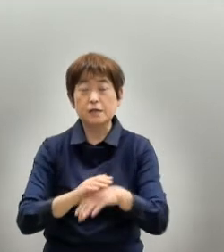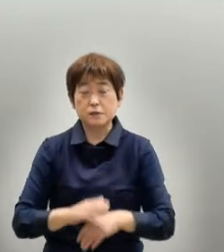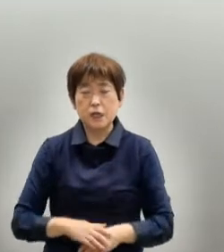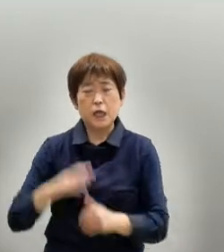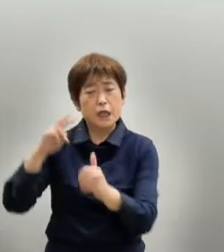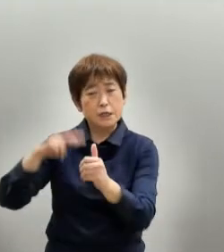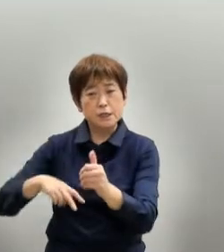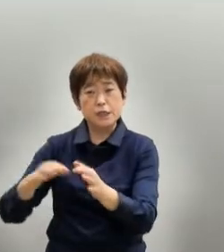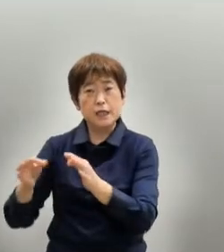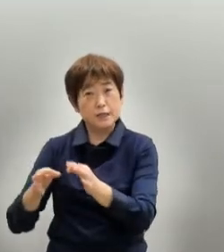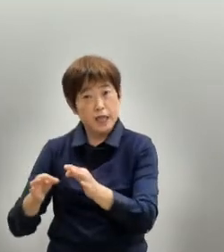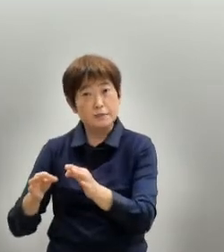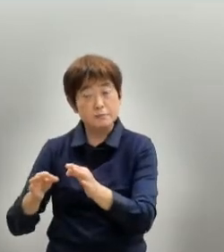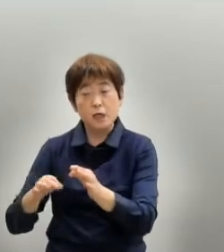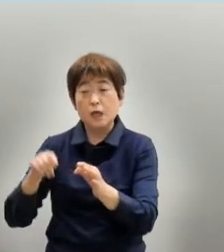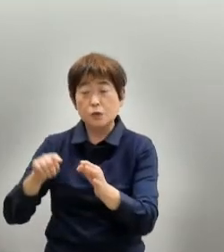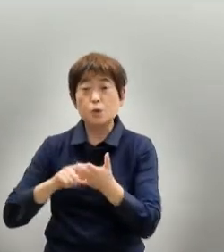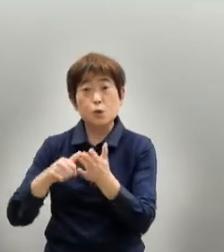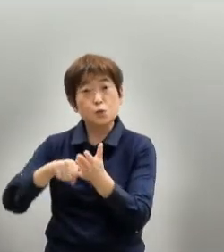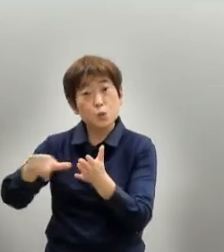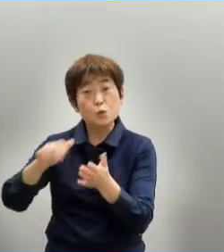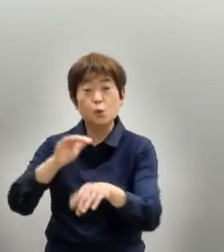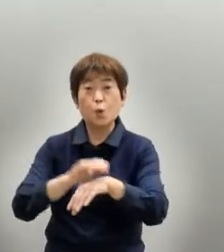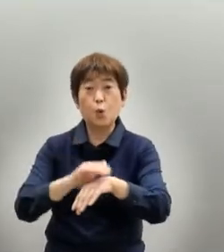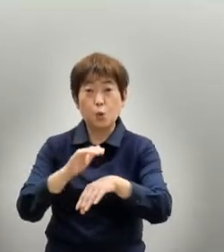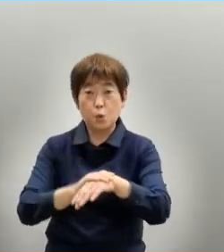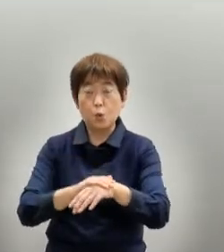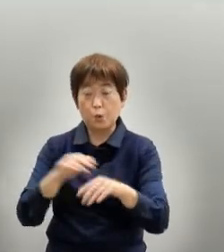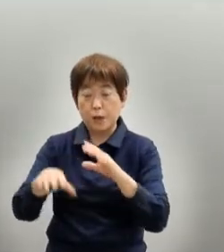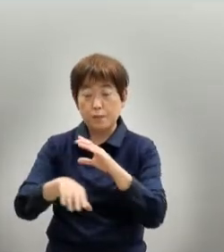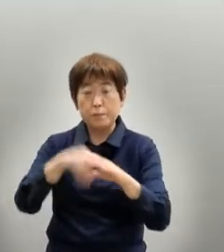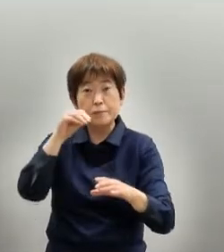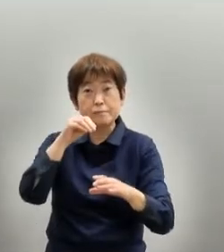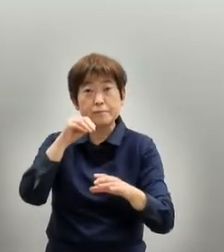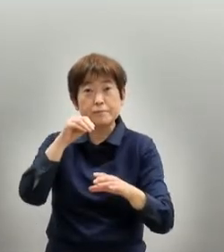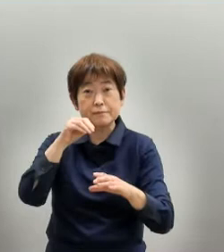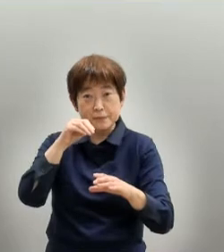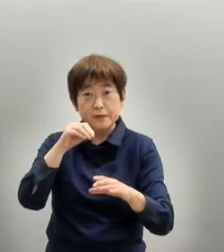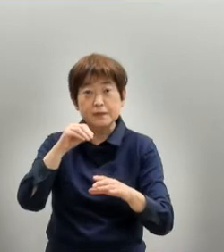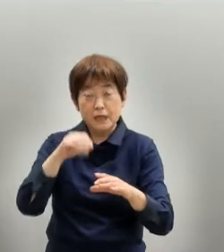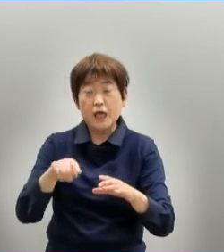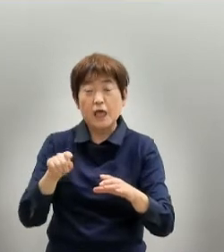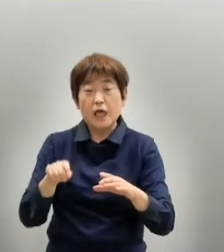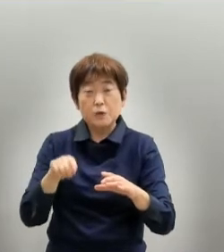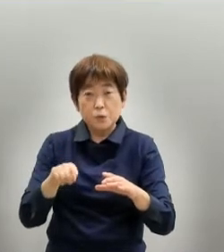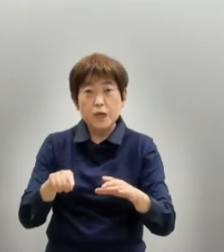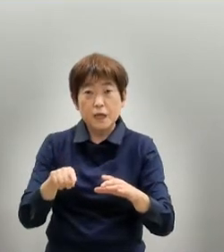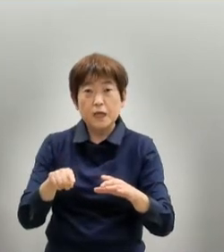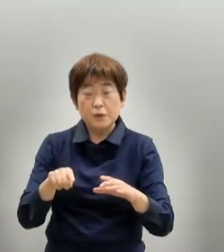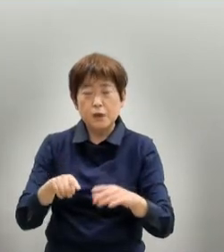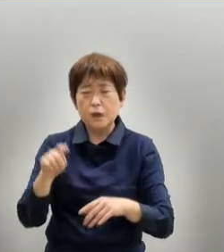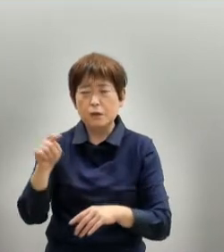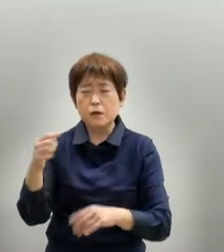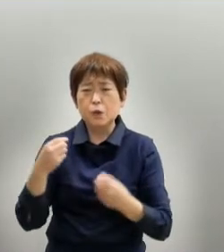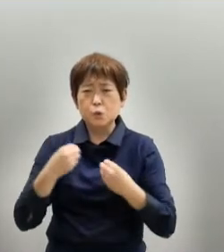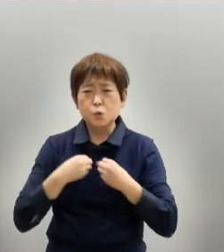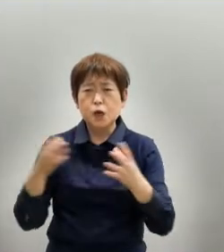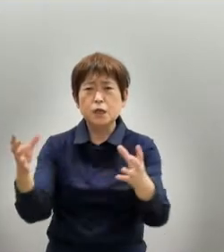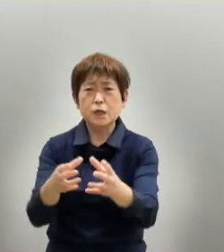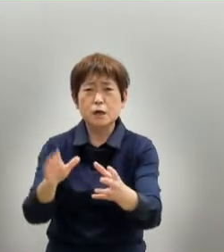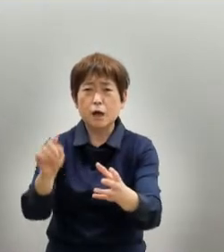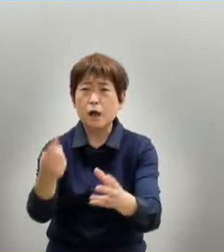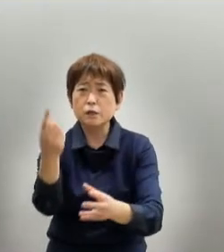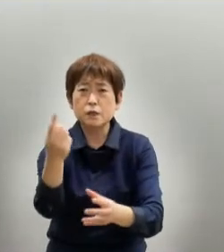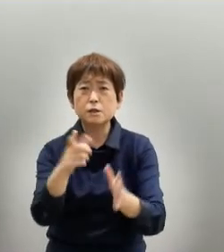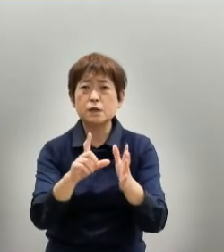ったりですね、QR コードを読み込んでいただければ、どこかでクラスターが発生した場合には、トレースができると、追